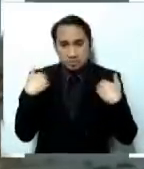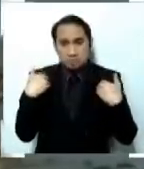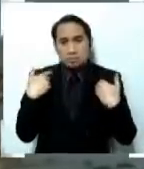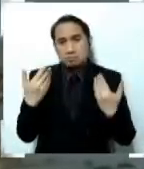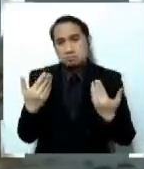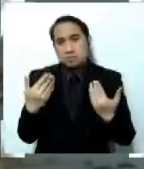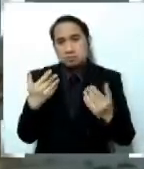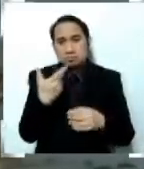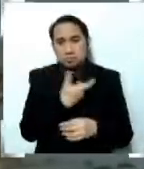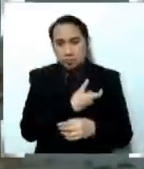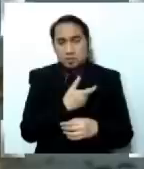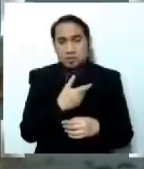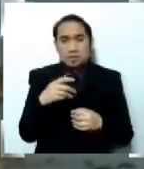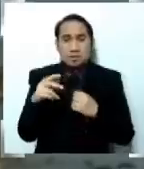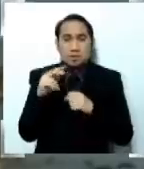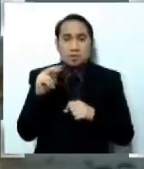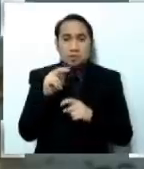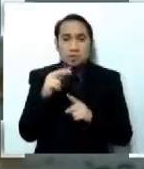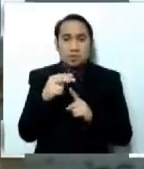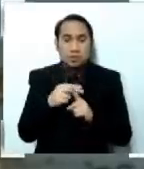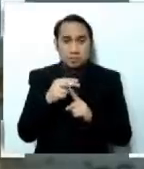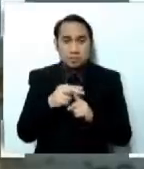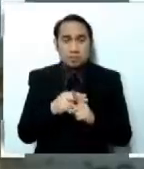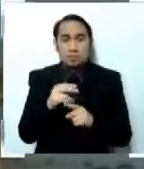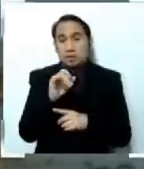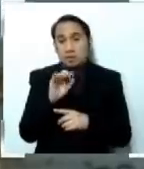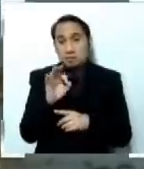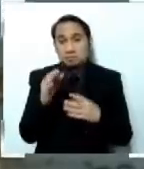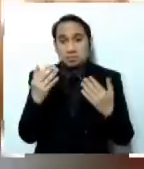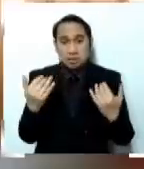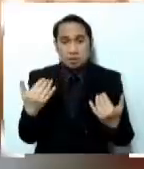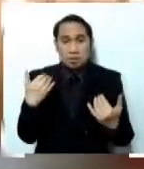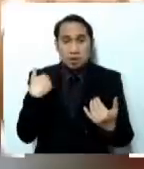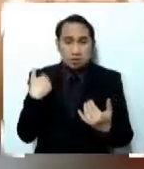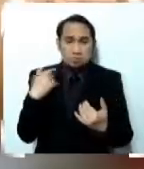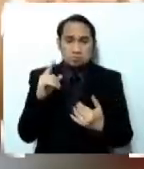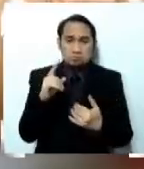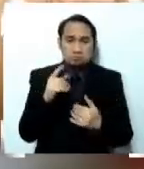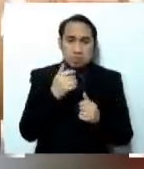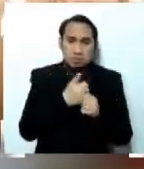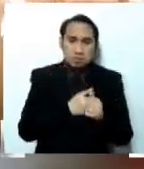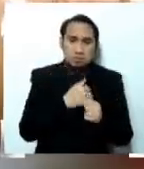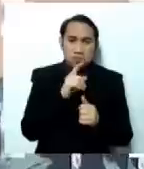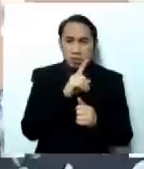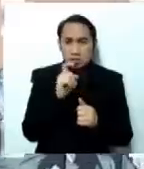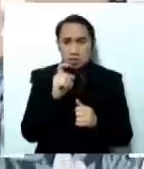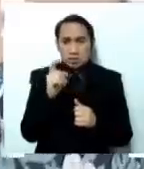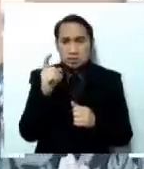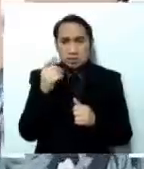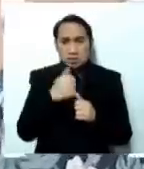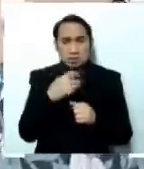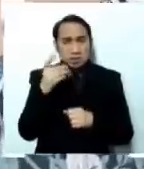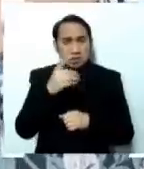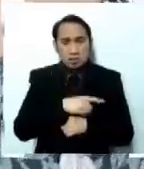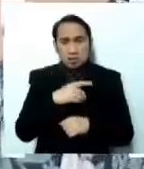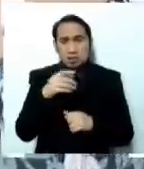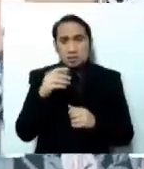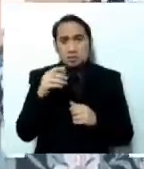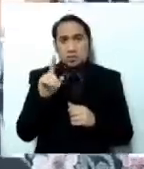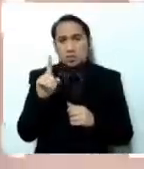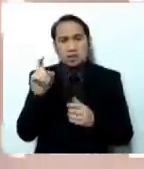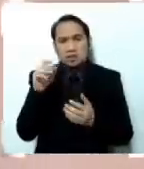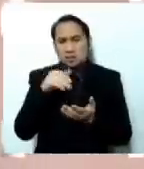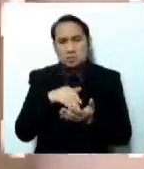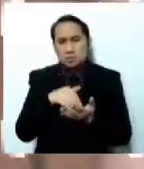na nagre-report. Kaya kung may tig-100 mababakunahan kada araw, ay aabot sa 100,000 ang mababakunahan kada araw sa bansa. Si